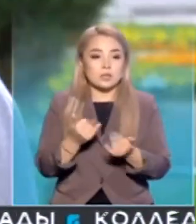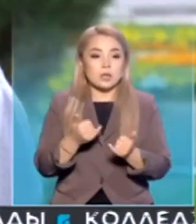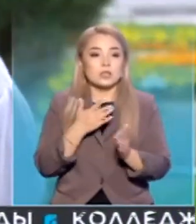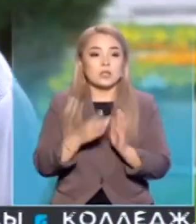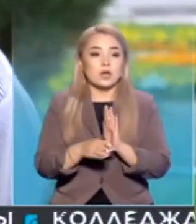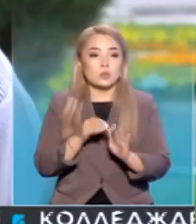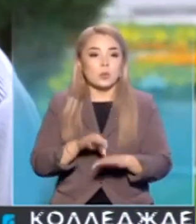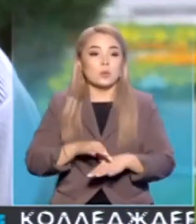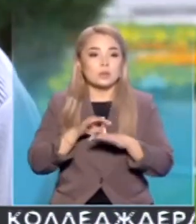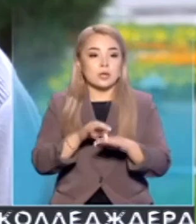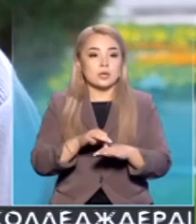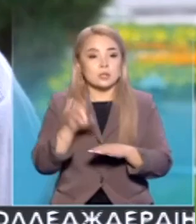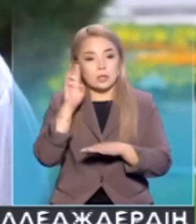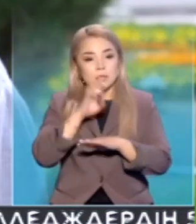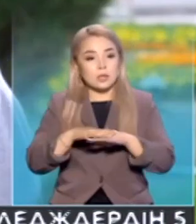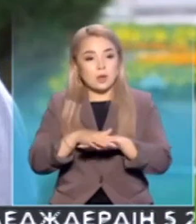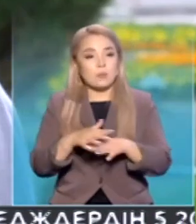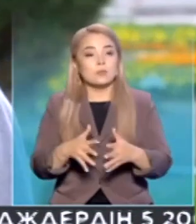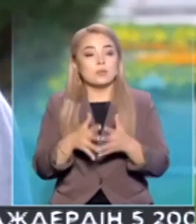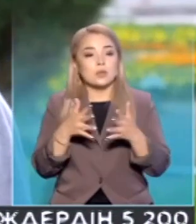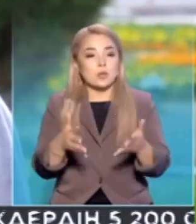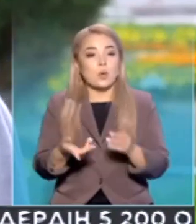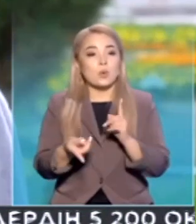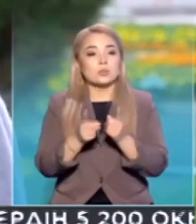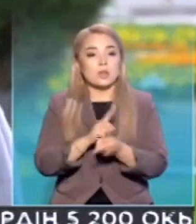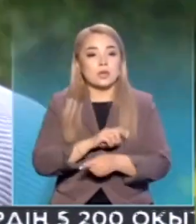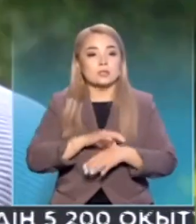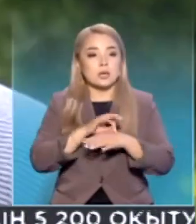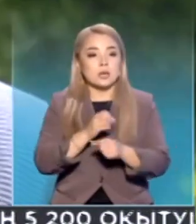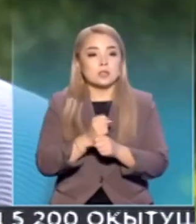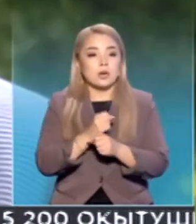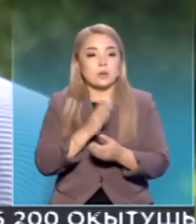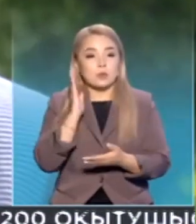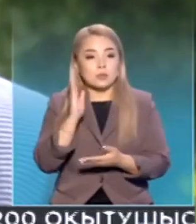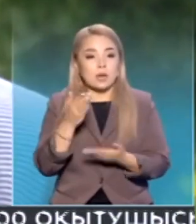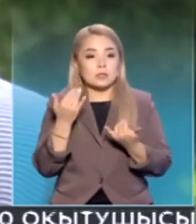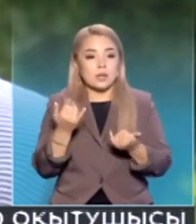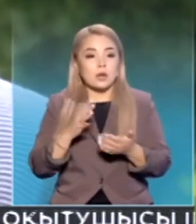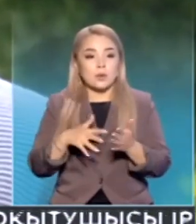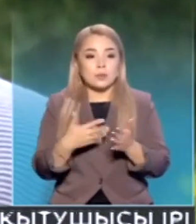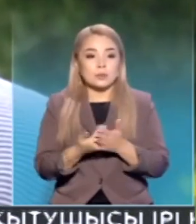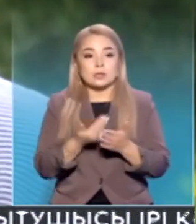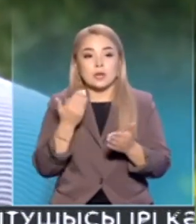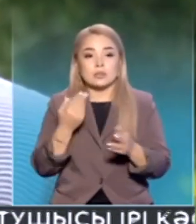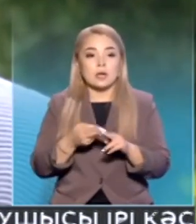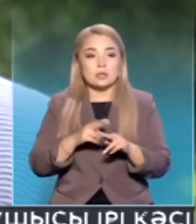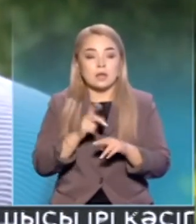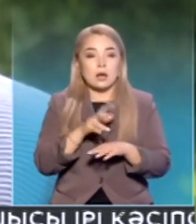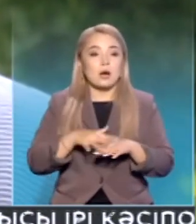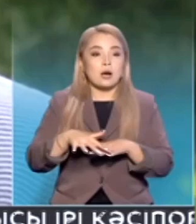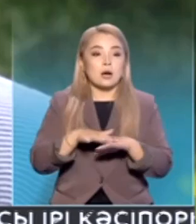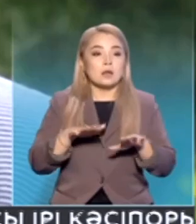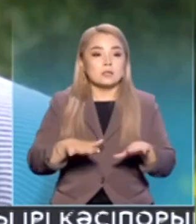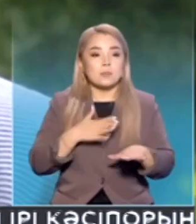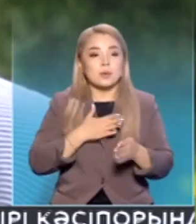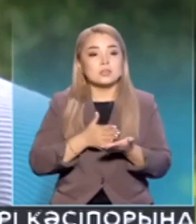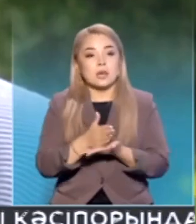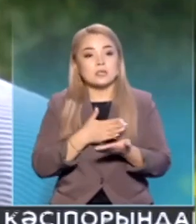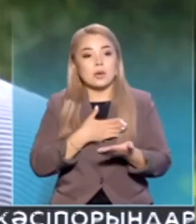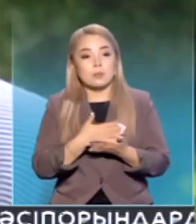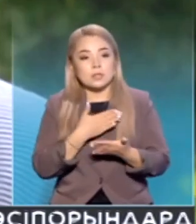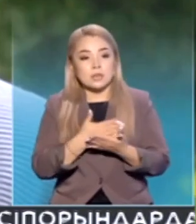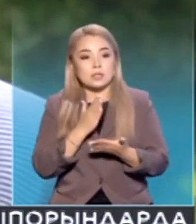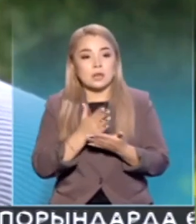референдум енді елдің тіршілігінде үлкен бір өзгеріс болғалы тұр. Әрине бұған дейінгі біздің халық саяси